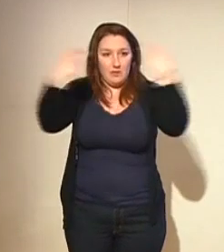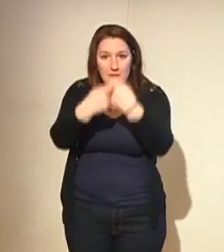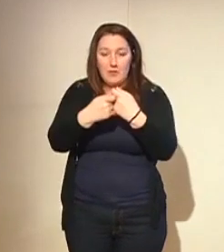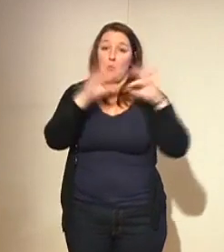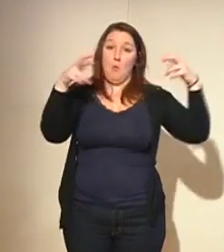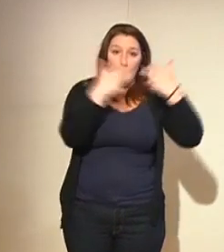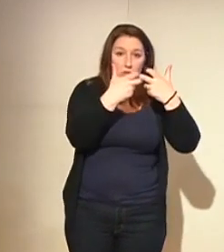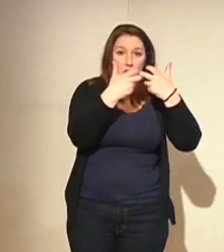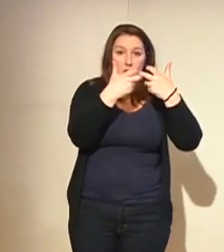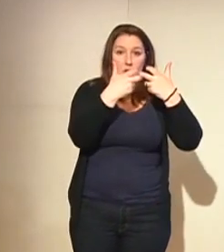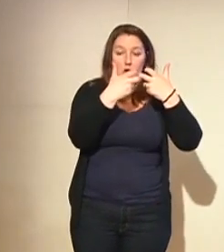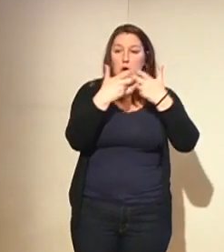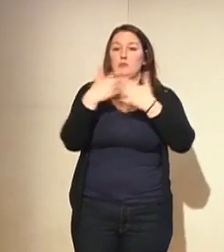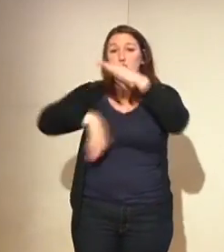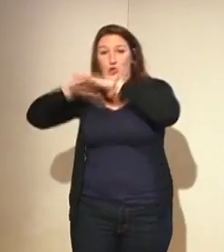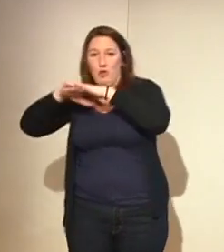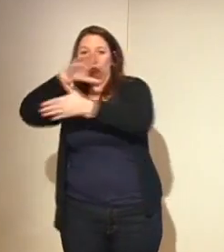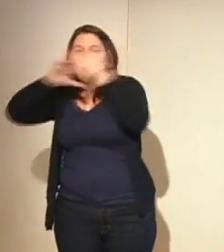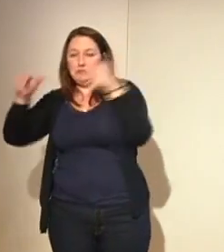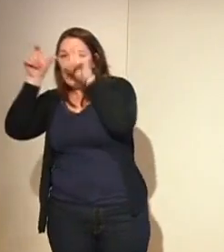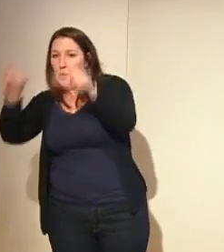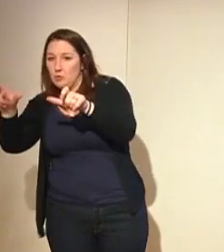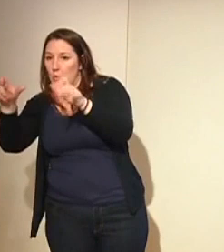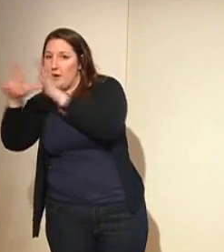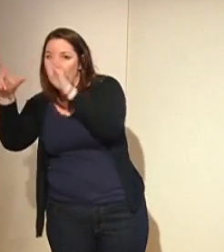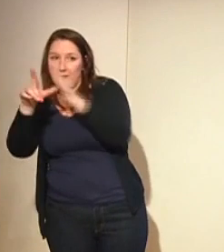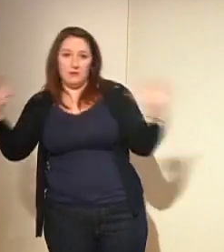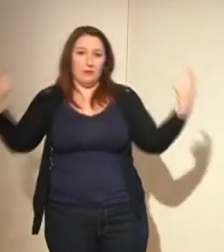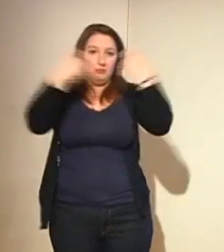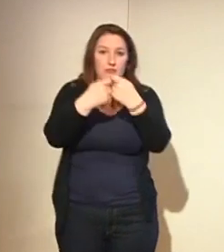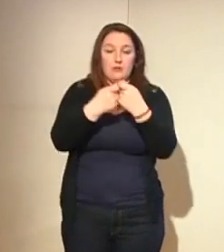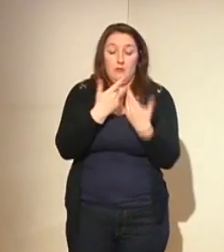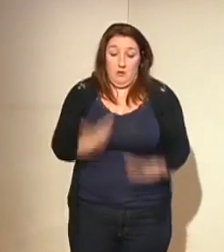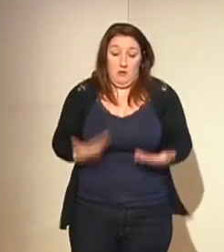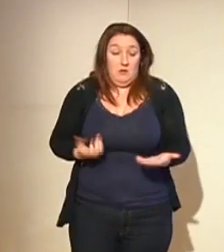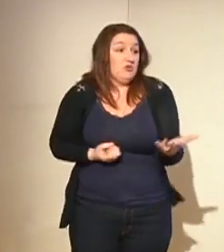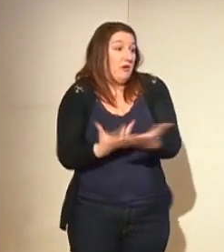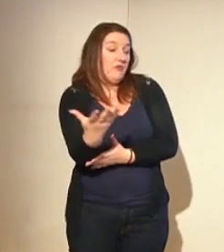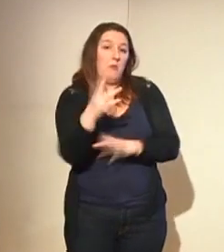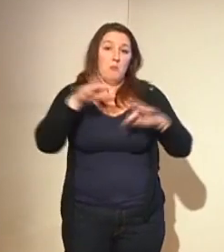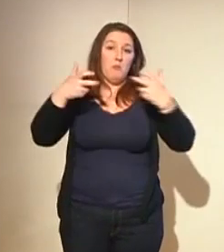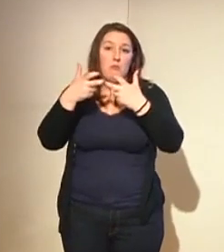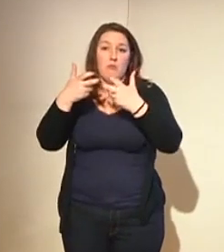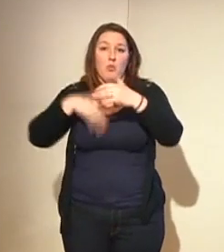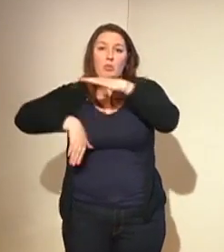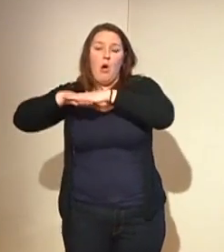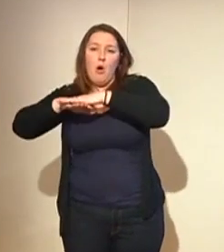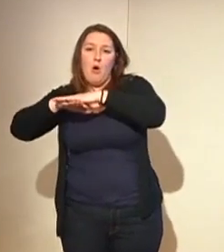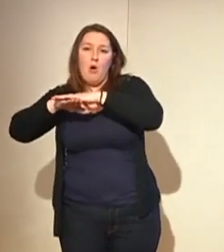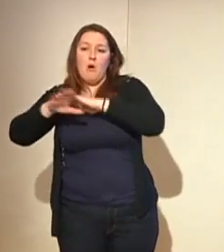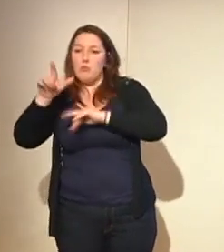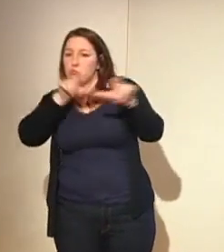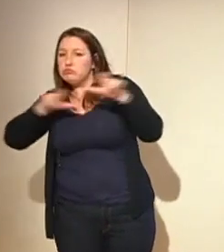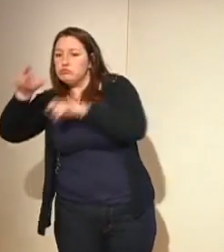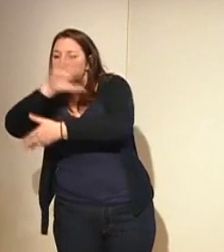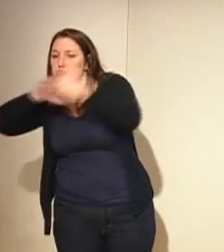au seuil de transmission au contrôle de l'égalité donc à ce jour pour information ce montant de seuil de transmission de contrôle